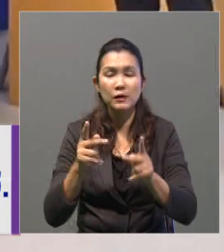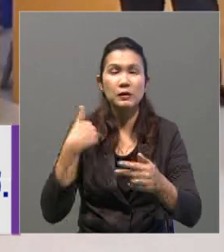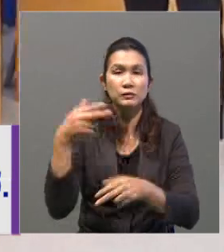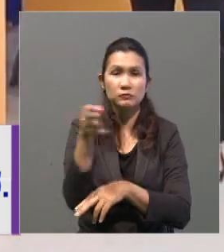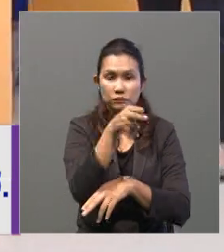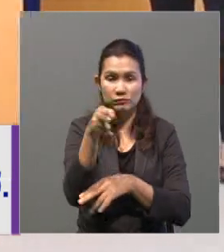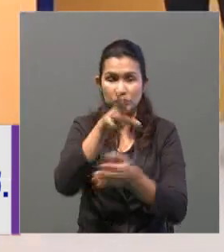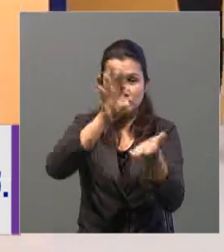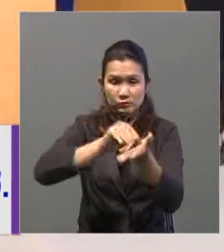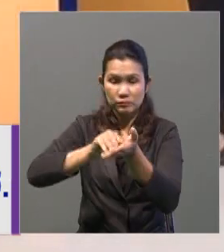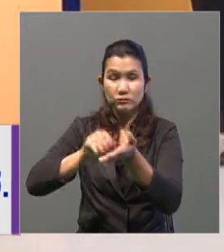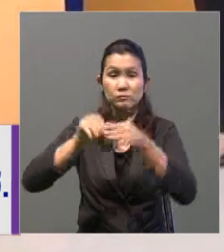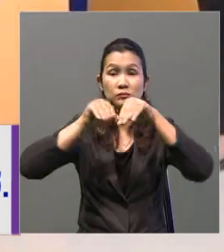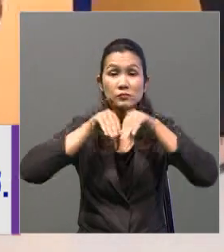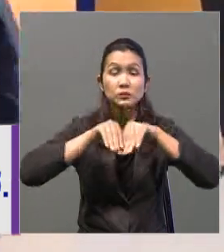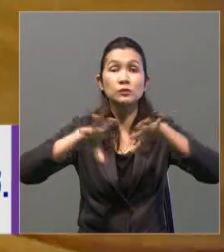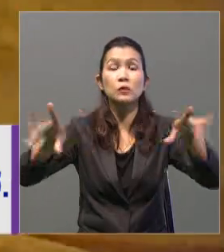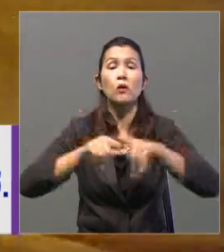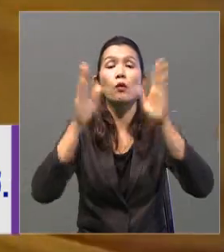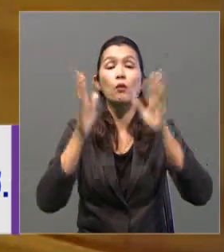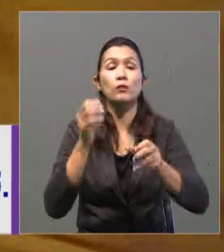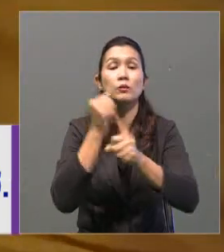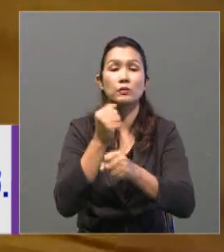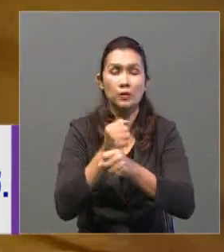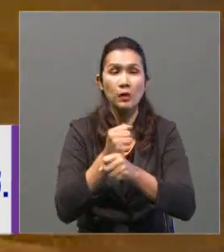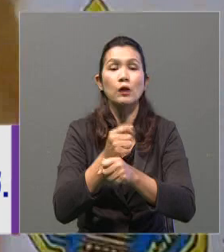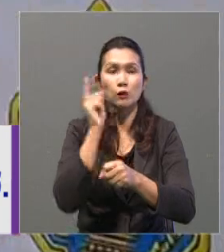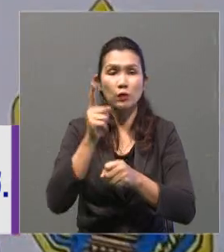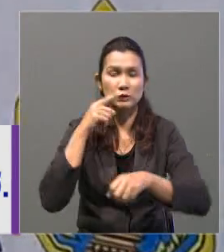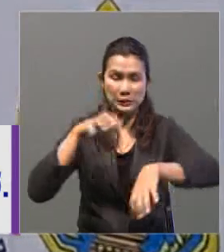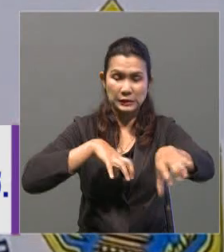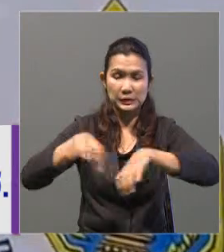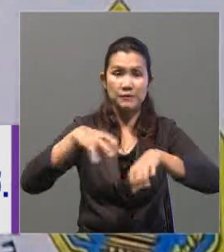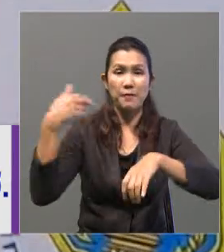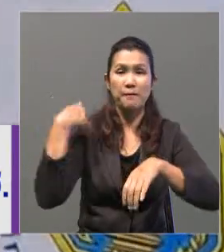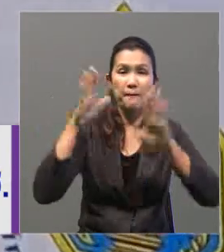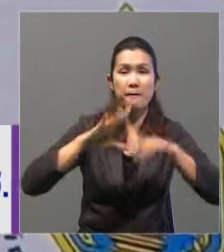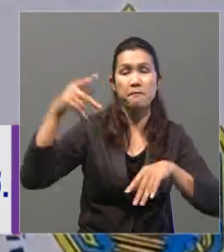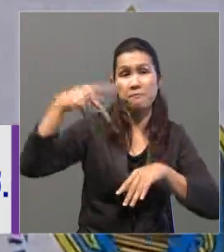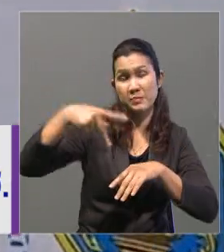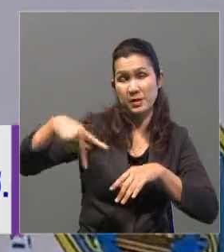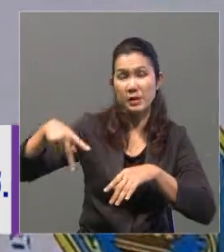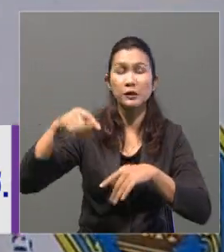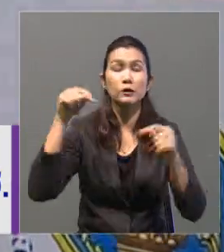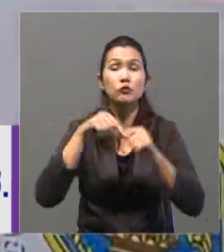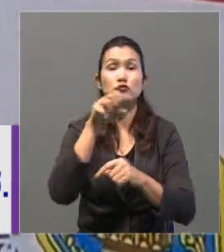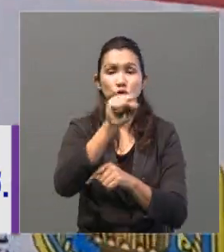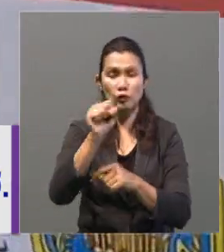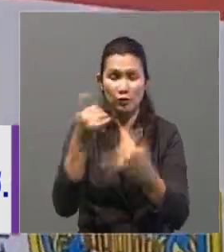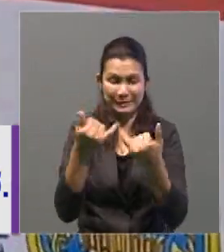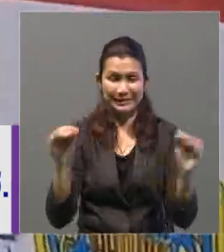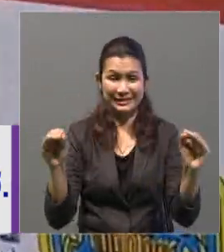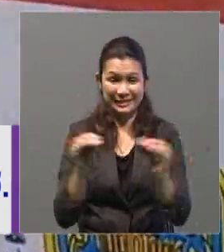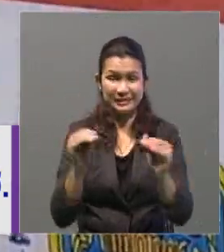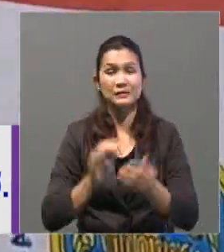สื่อวีดีทัศน์เพื่อนำไปเผยแพร่ให้กับเจ้าพนักงานเลือกตั้งที่จะต้องมีการจัดหน่วยเลือกตั้งพิเศษดังกล่าวในการเลือกตั้งส.สที่กำลังจะมี